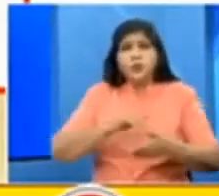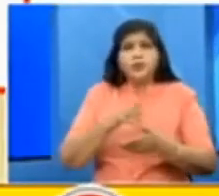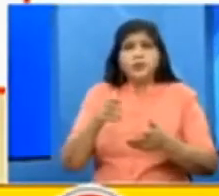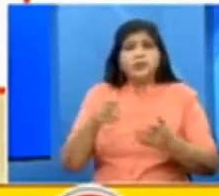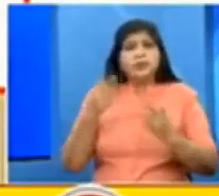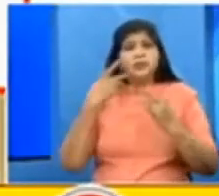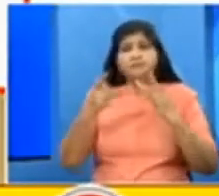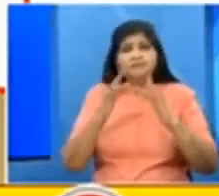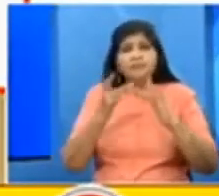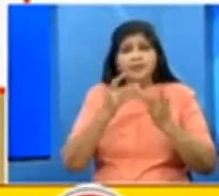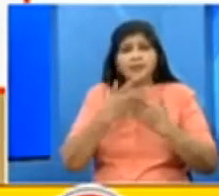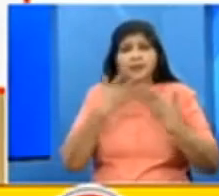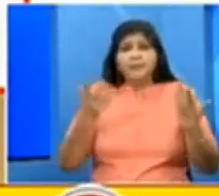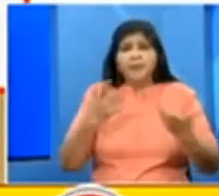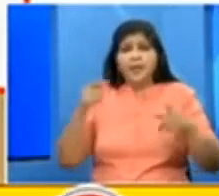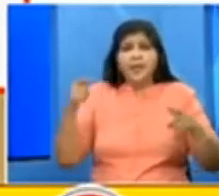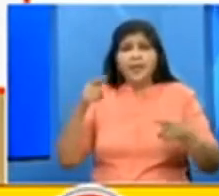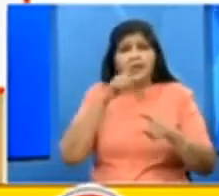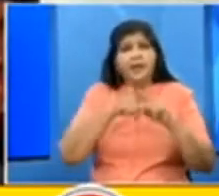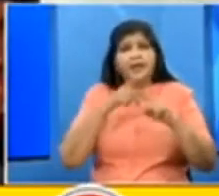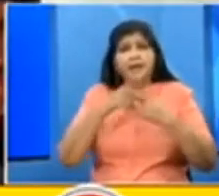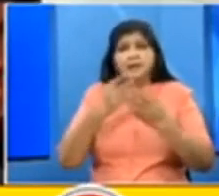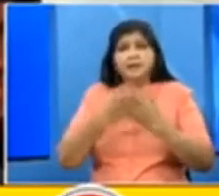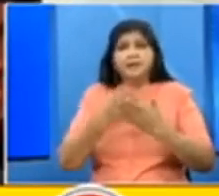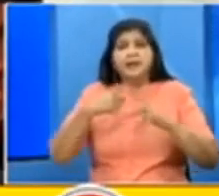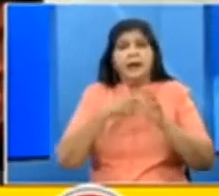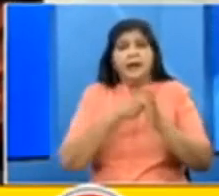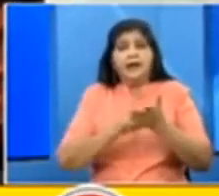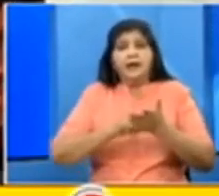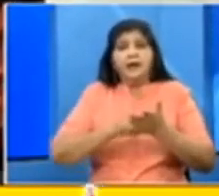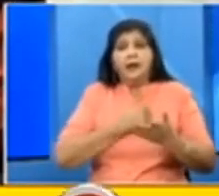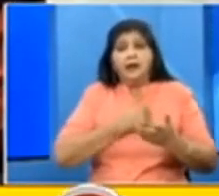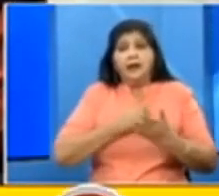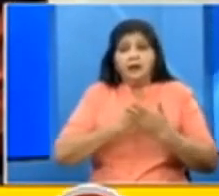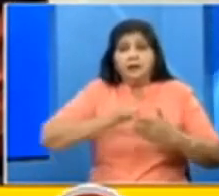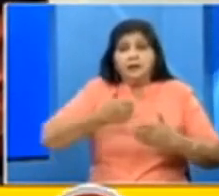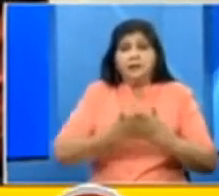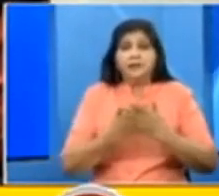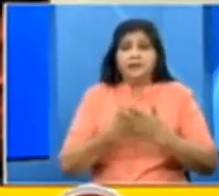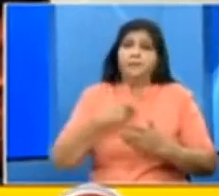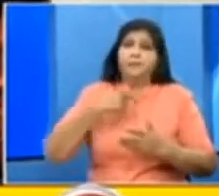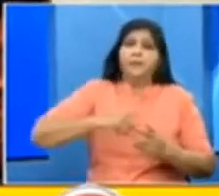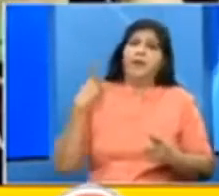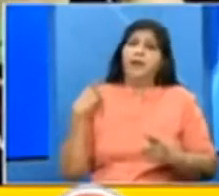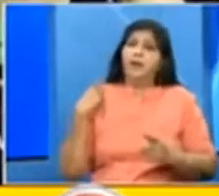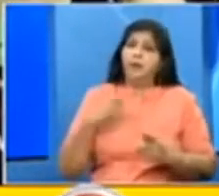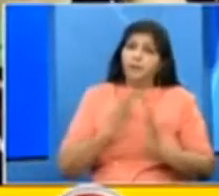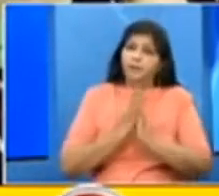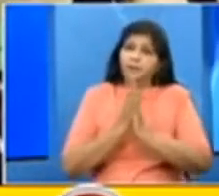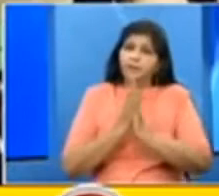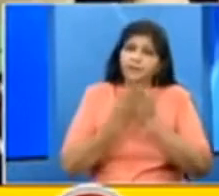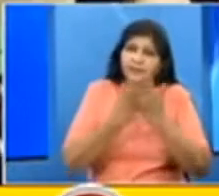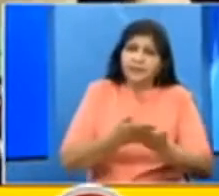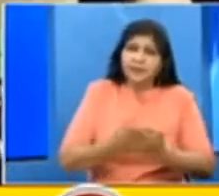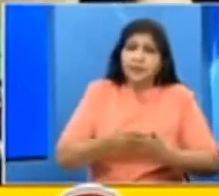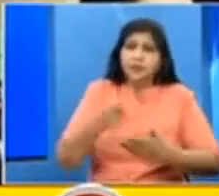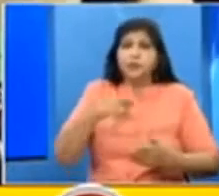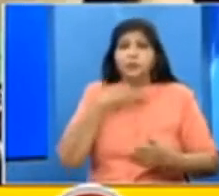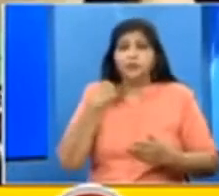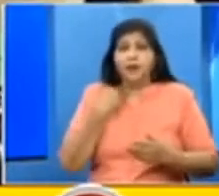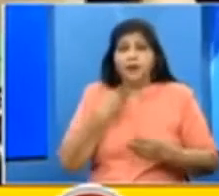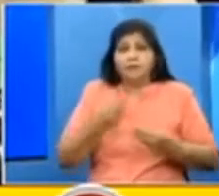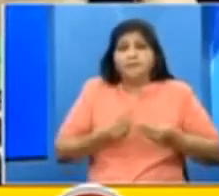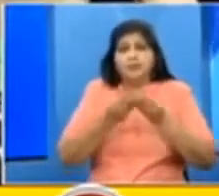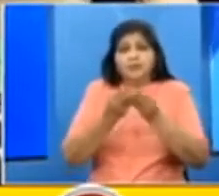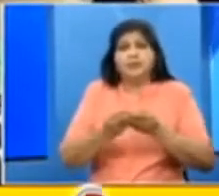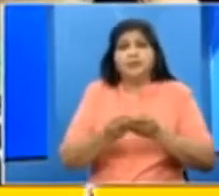इन करगिल के साथ लोग अपने वीरों को नमन कर रहे हैं। जो शहीद हुए हैं उन्हें श्रद्धांजलि दे